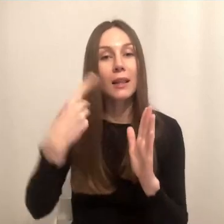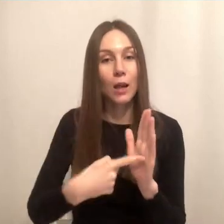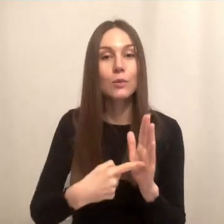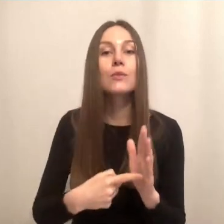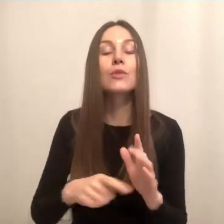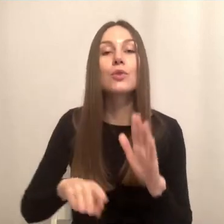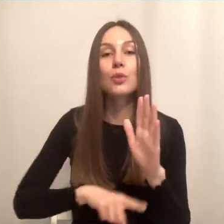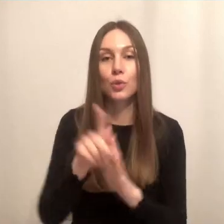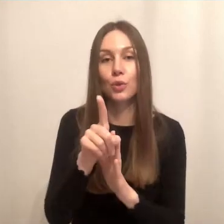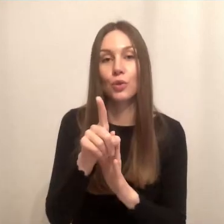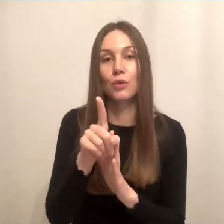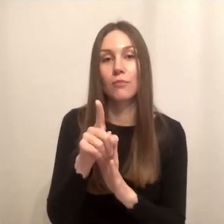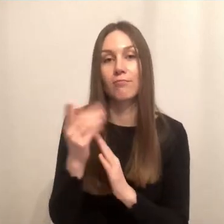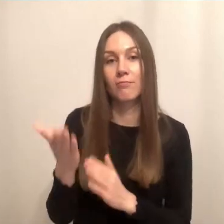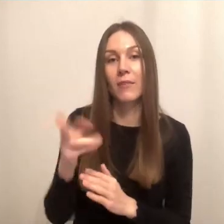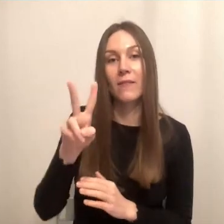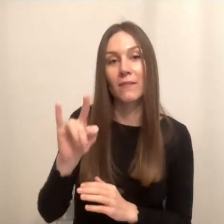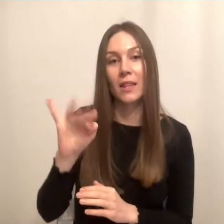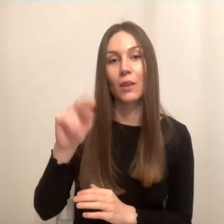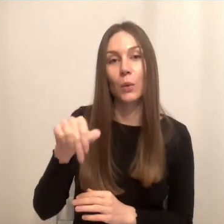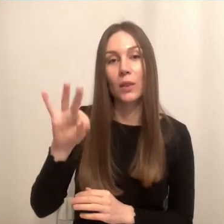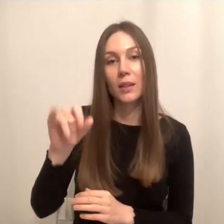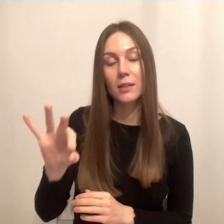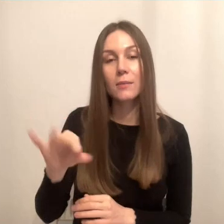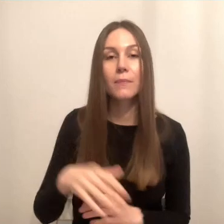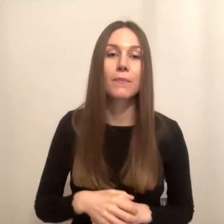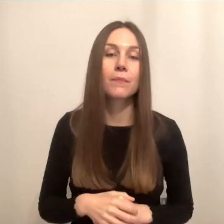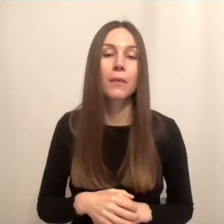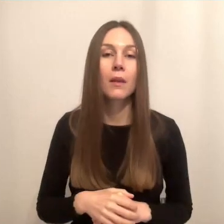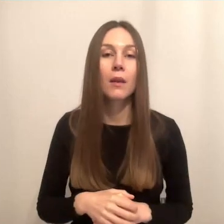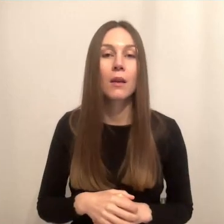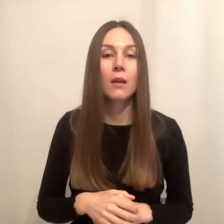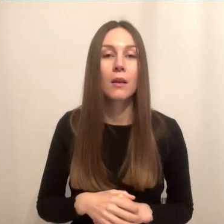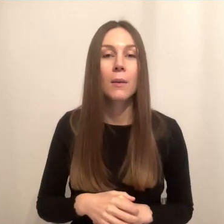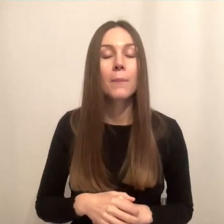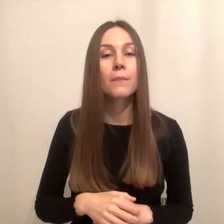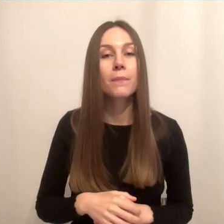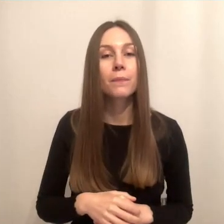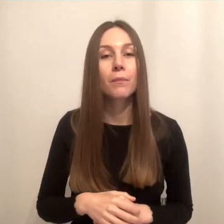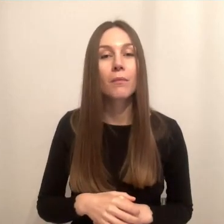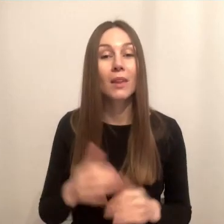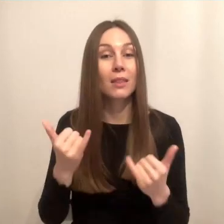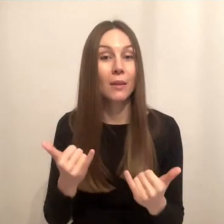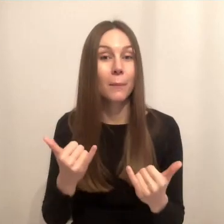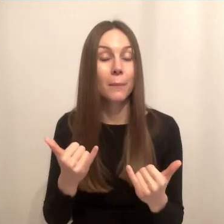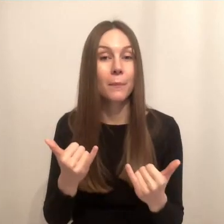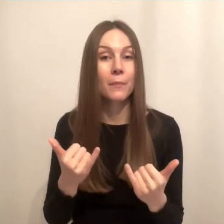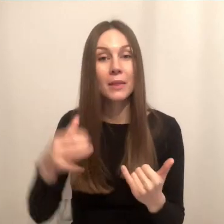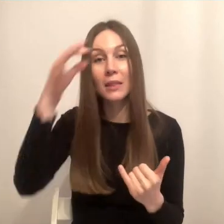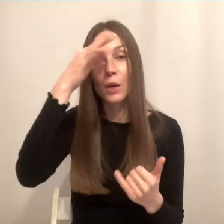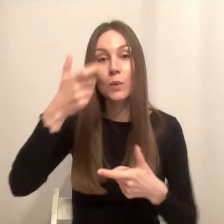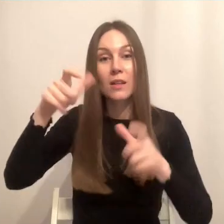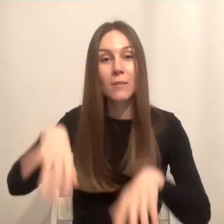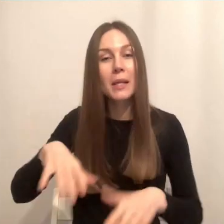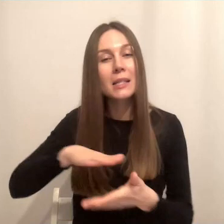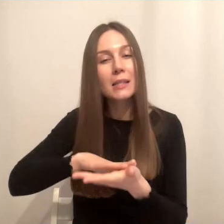kartą setą nuo Vytautai jūsų. Kokį skaidrumo balą parašytumėt dabartiniai Trakų